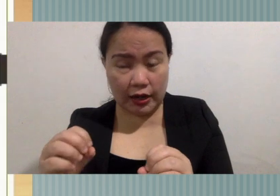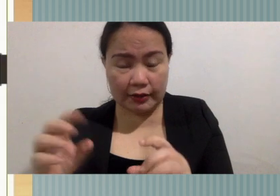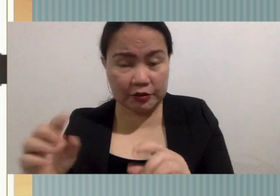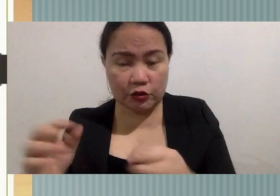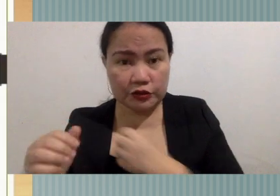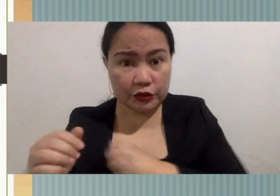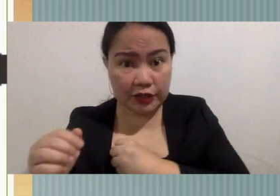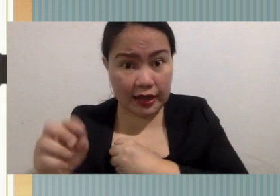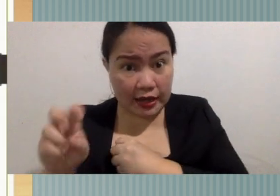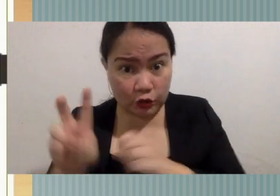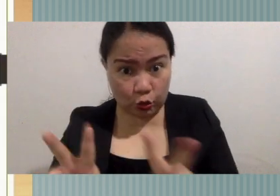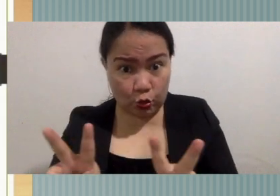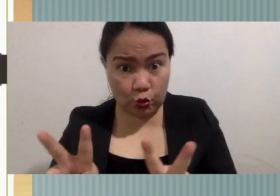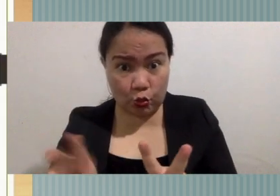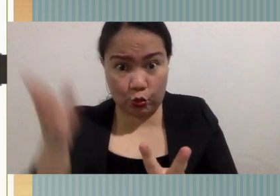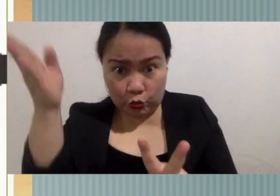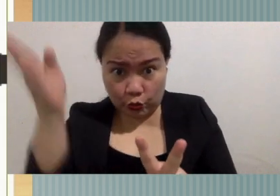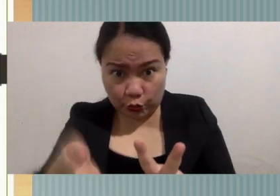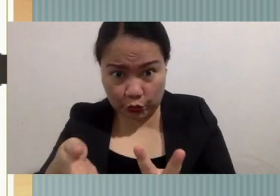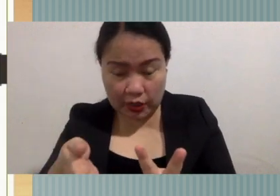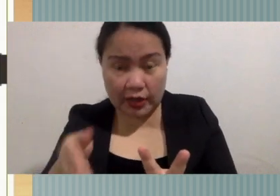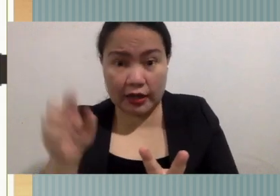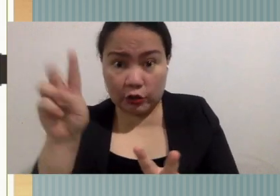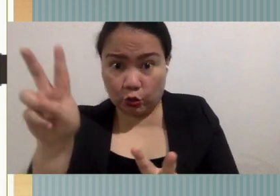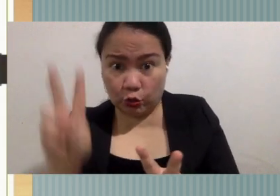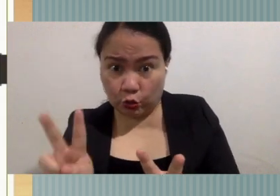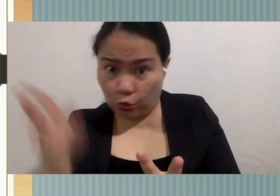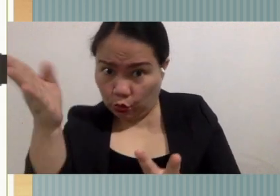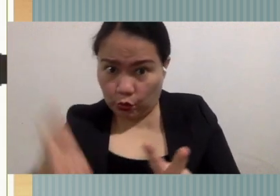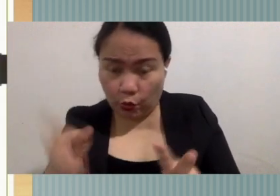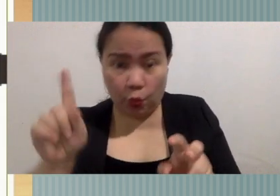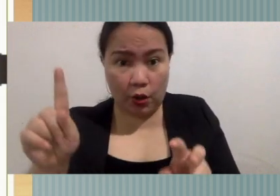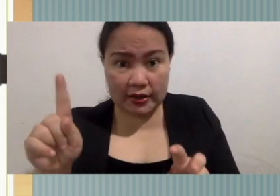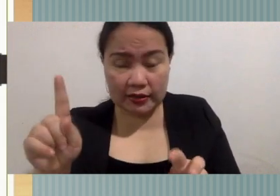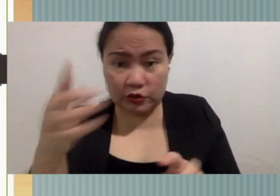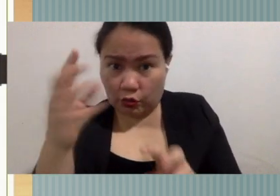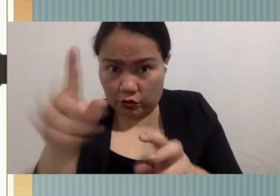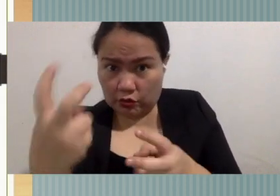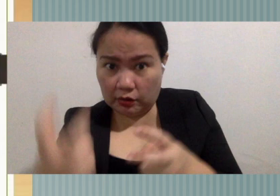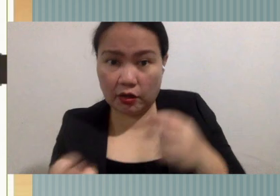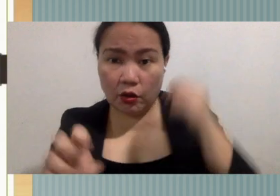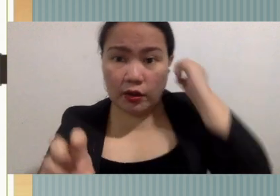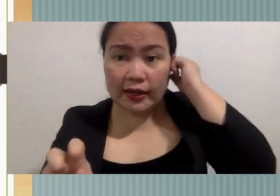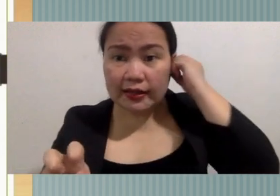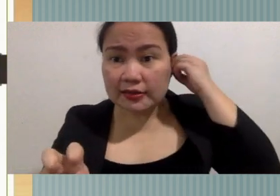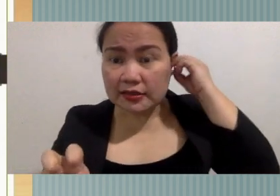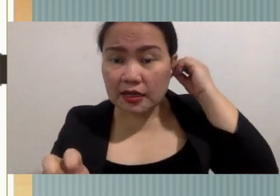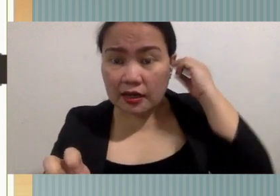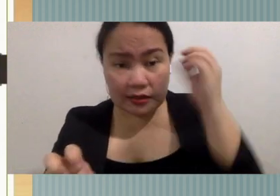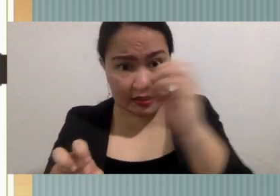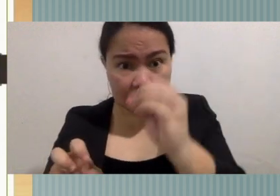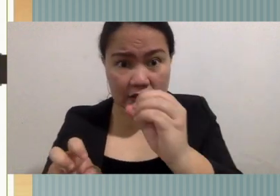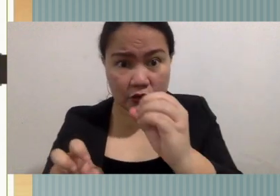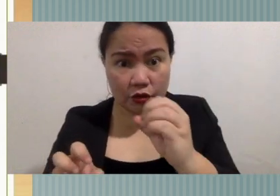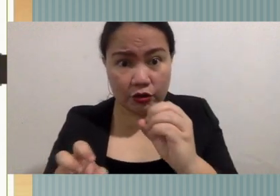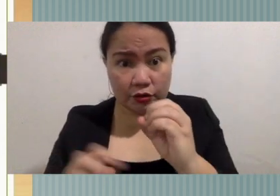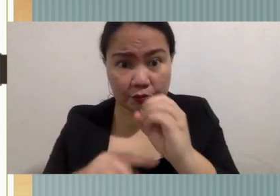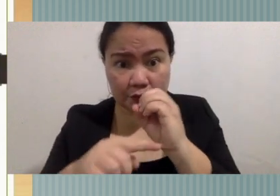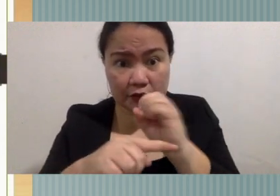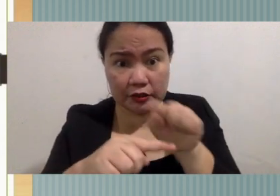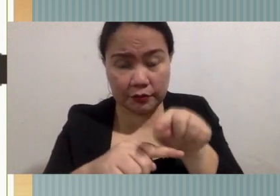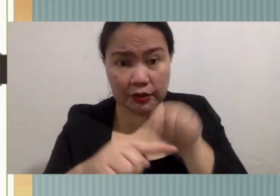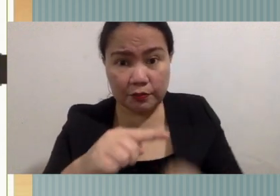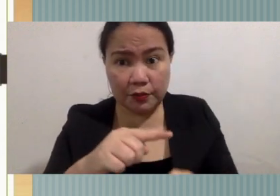form of ax squared plus bx plus is equal to 0, ang laging value ng isang x nyo ay 0.